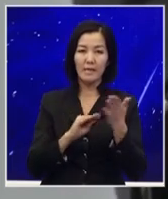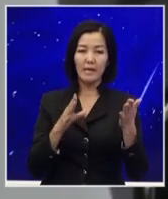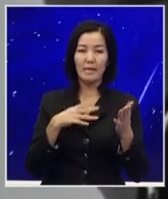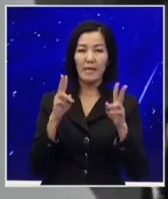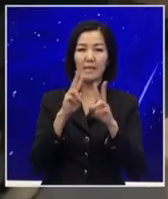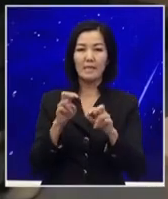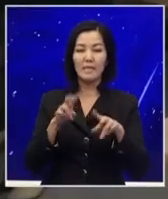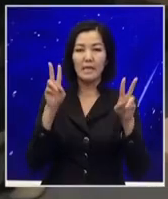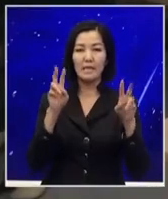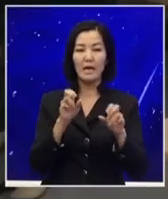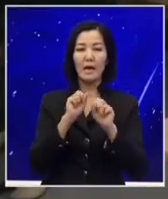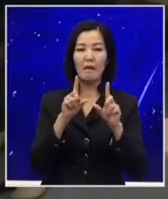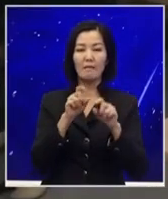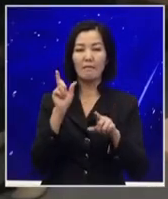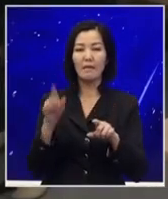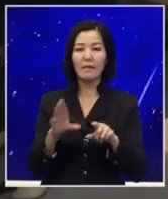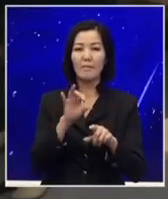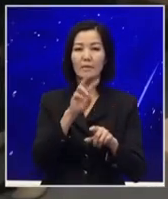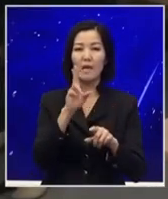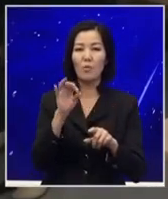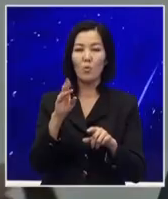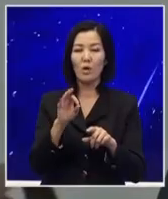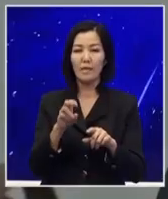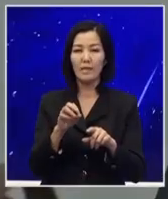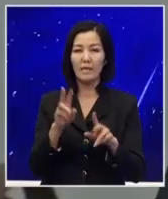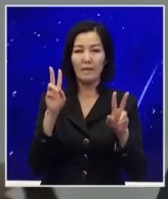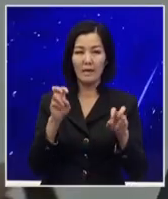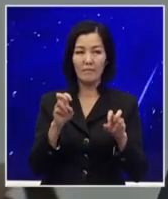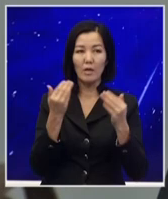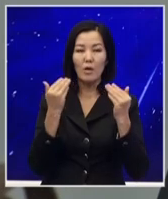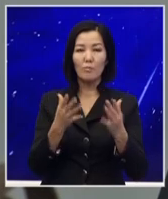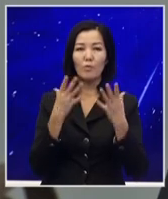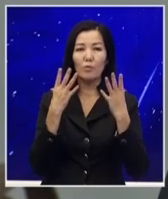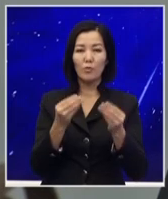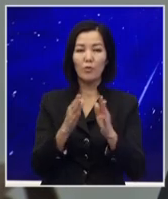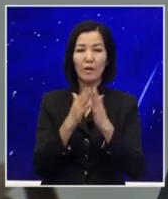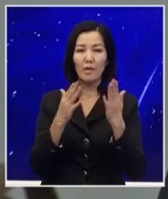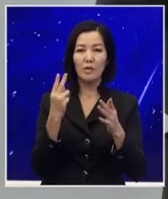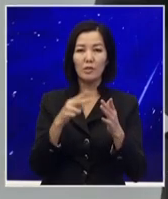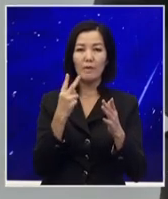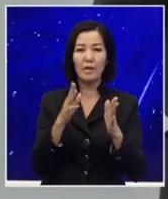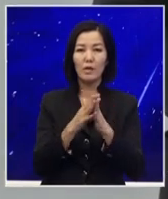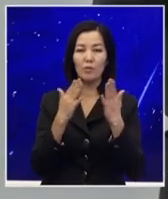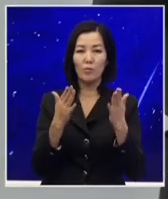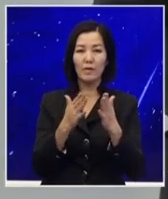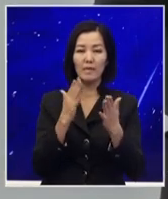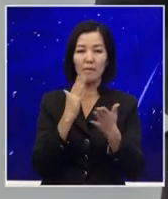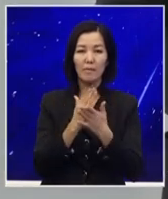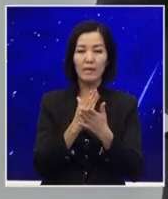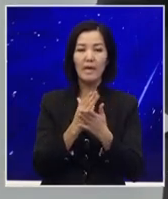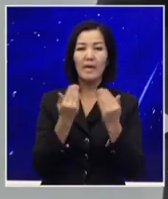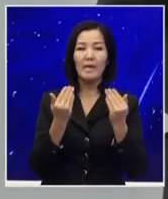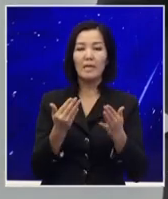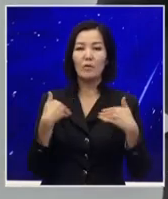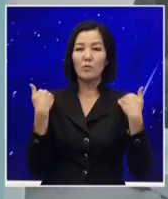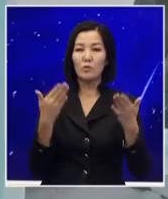зерттеген тақырыбы алтын адам мен сақ қорғандары төңірегінде. Бүгінде соңында қолжазба түрінде қалған 22 томдық еңбегі бар. Енді оларды